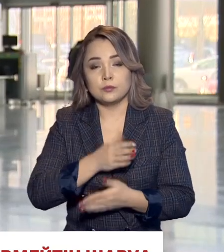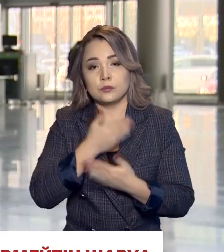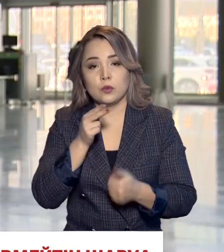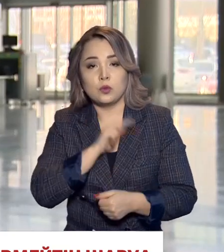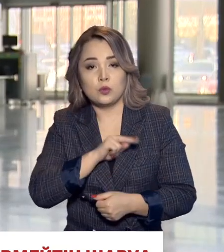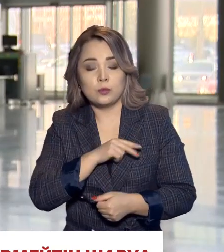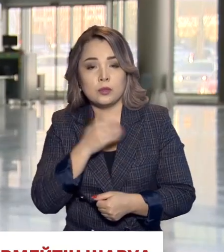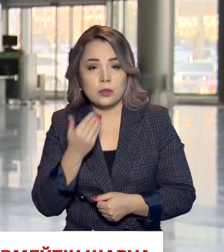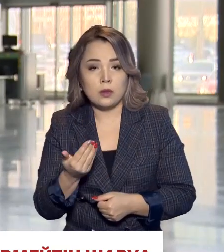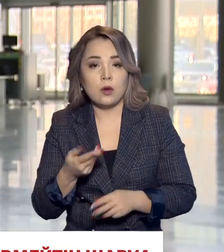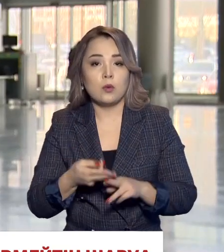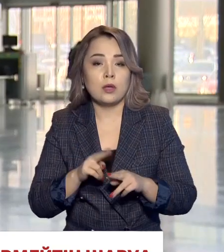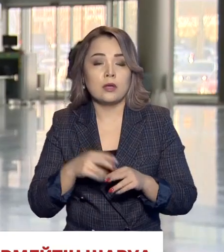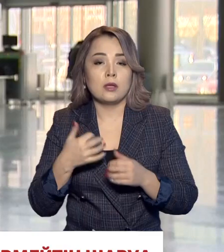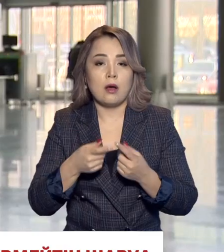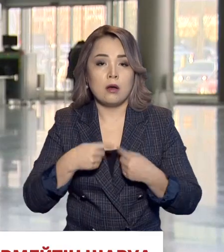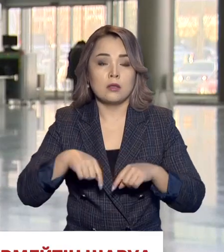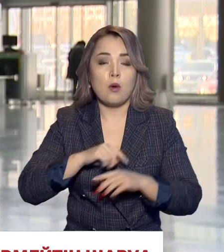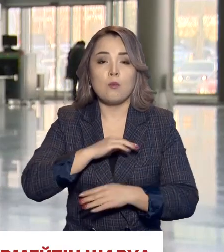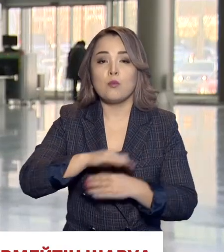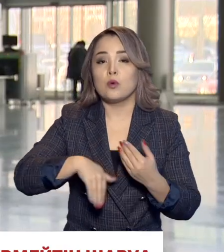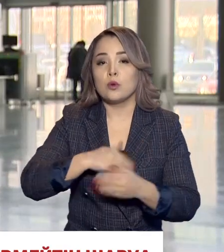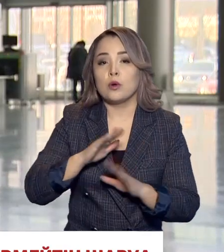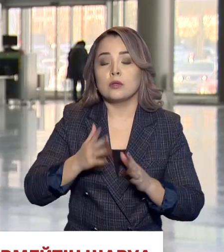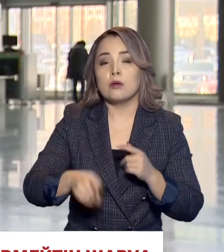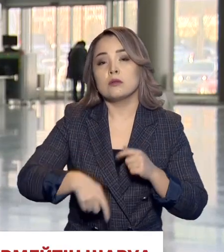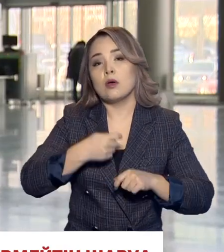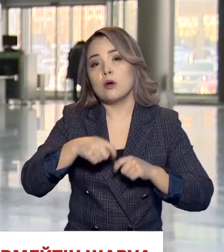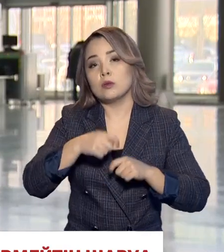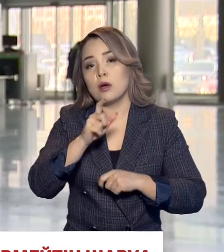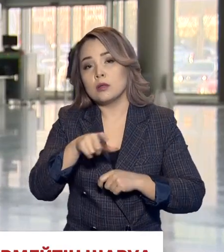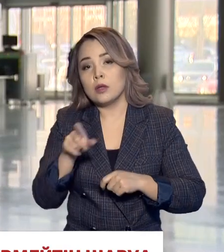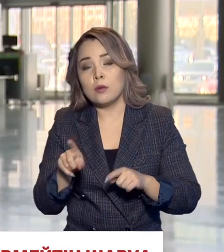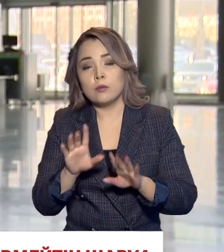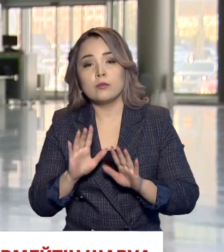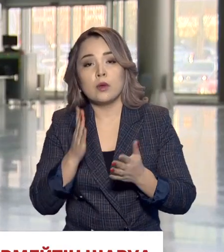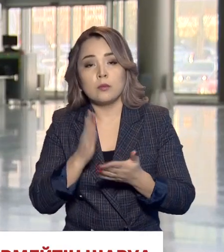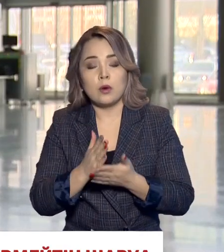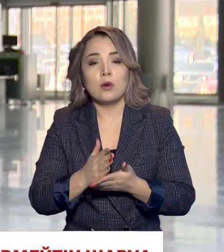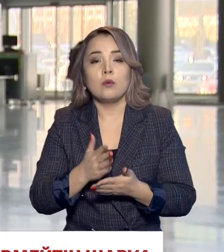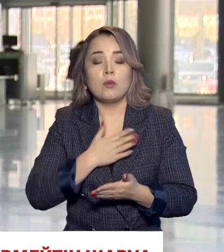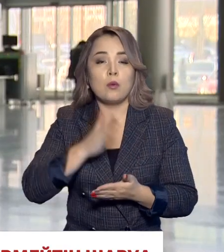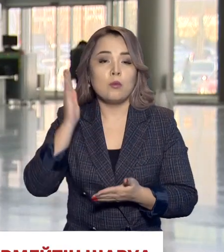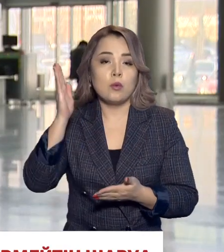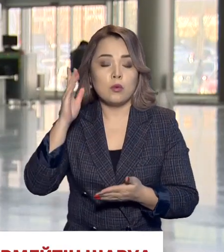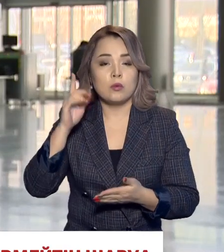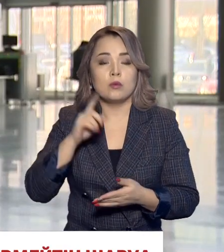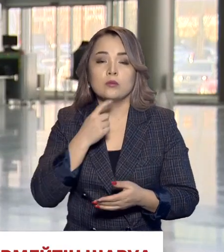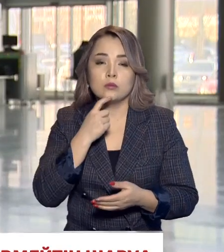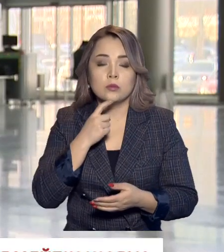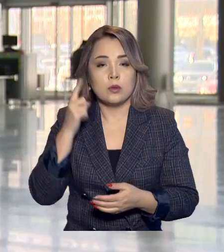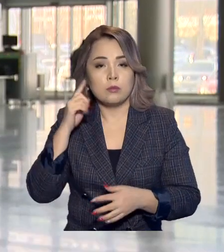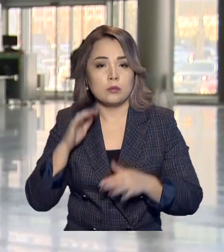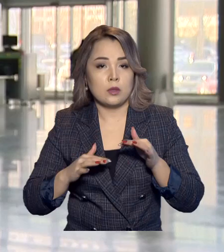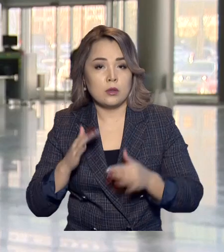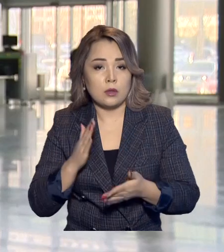істесе, олардың арасында бүлікшілер шықса, біздің болашағымыз өте бұлыңғыр болады деп мен ойлаймын. Сондықтан да